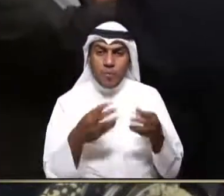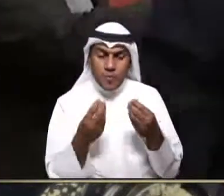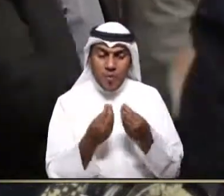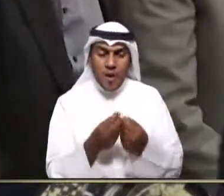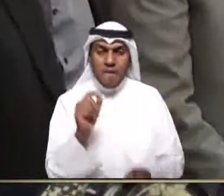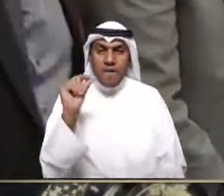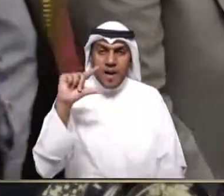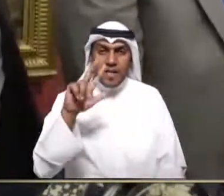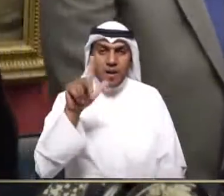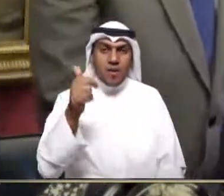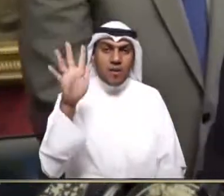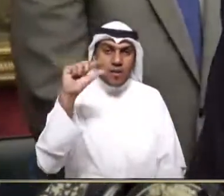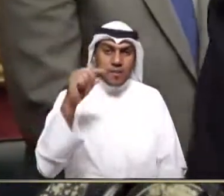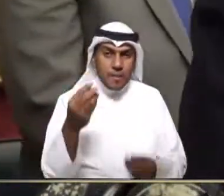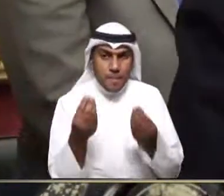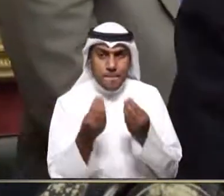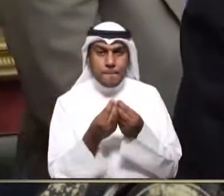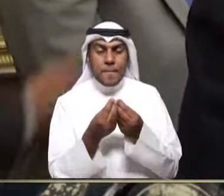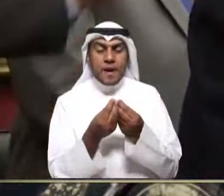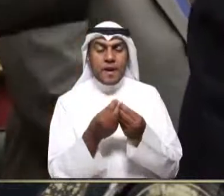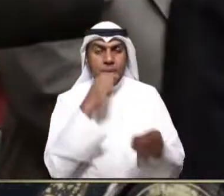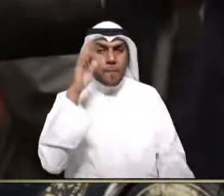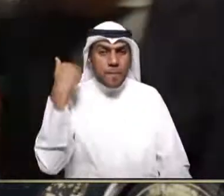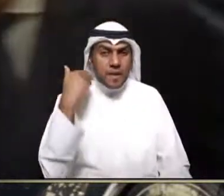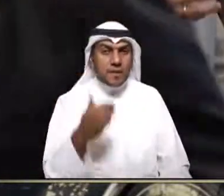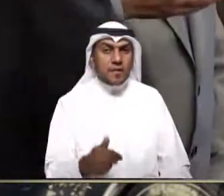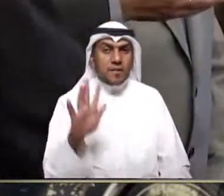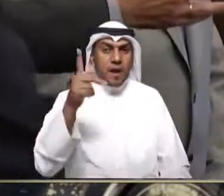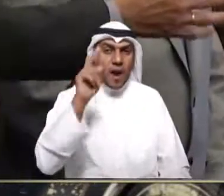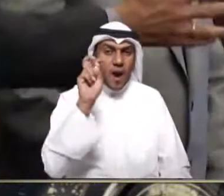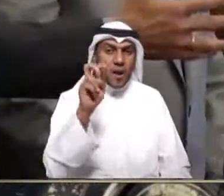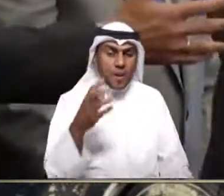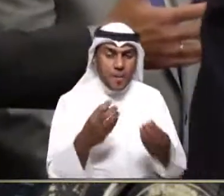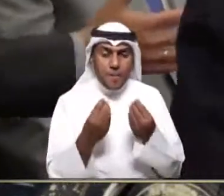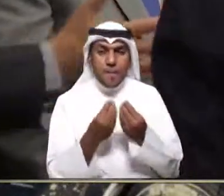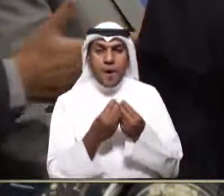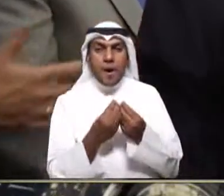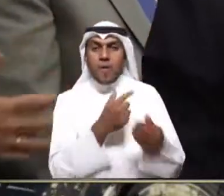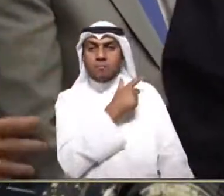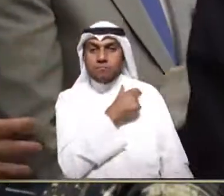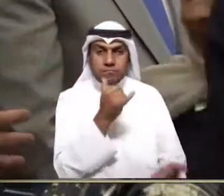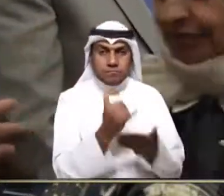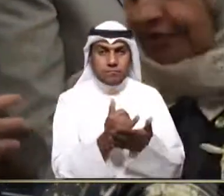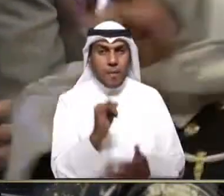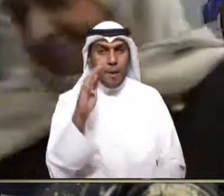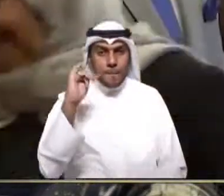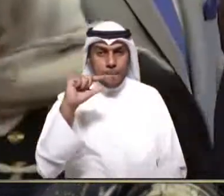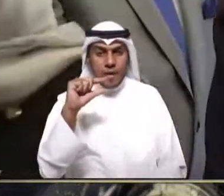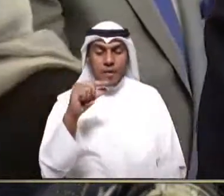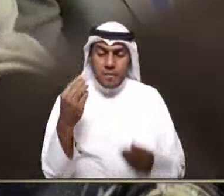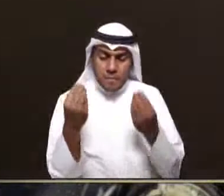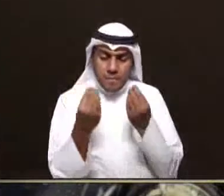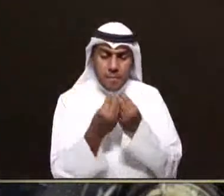الراشد عضو المجلس الأعلى للتخطيط، والسيدة سارة أكبر عضو المجلس الأعلى للتخطيط، واللواء ركن محمد الكندري معاون